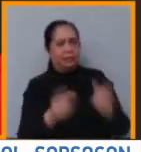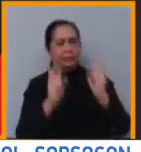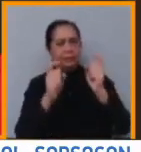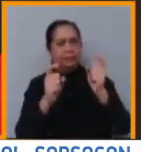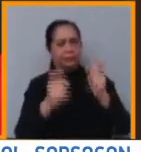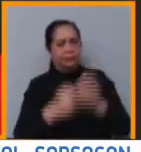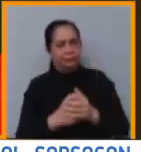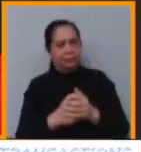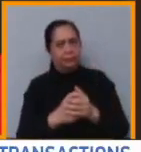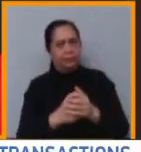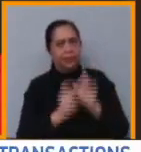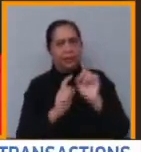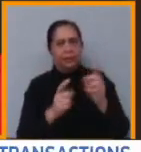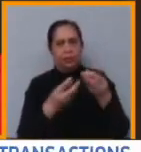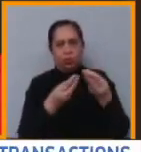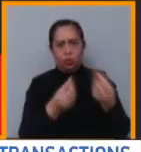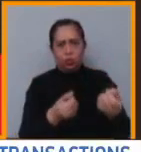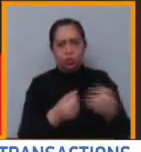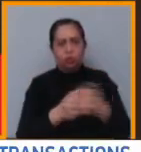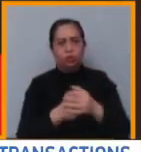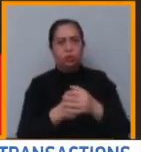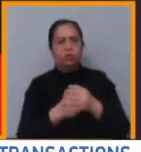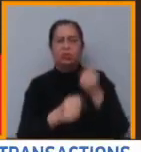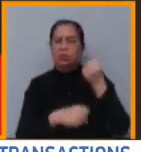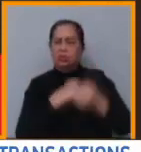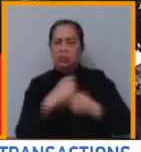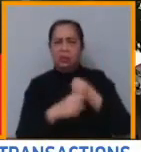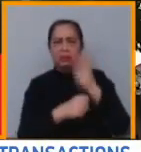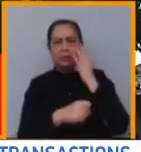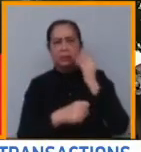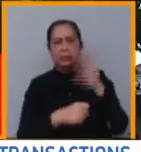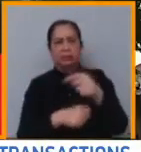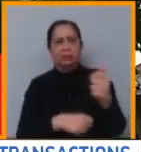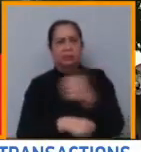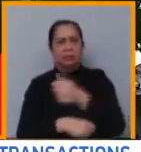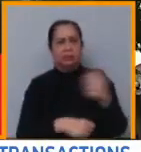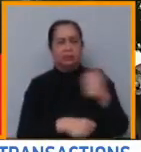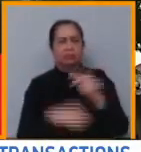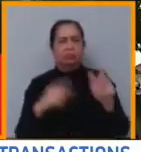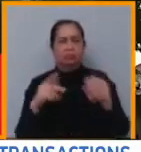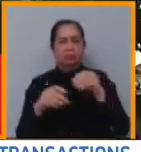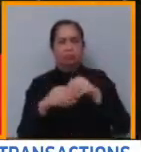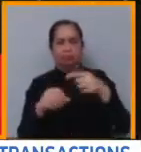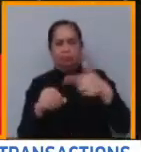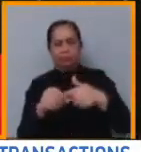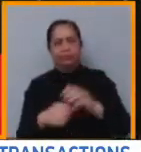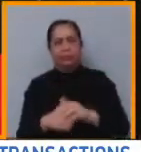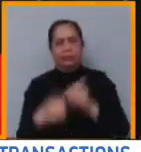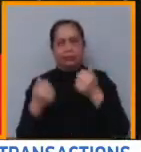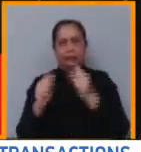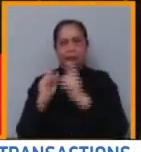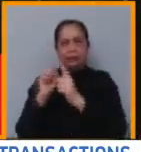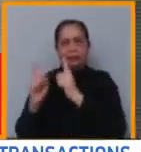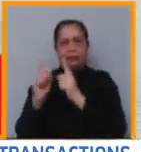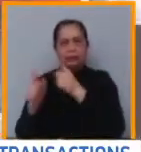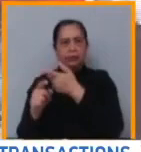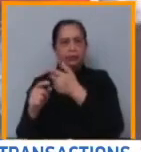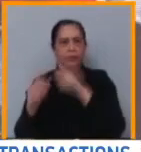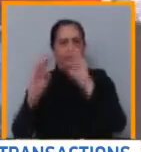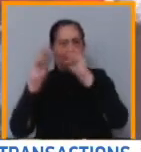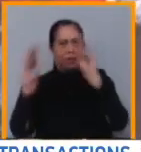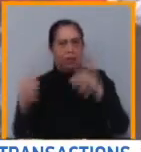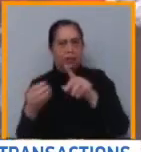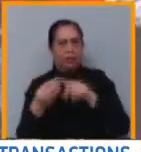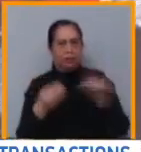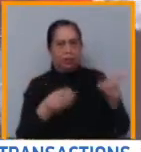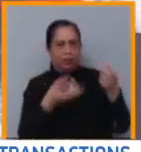kasagutan yung hirap na dinarama ng ating mga mamamayan. Sinisikap pa namin makuha ang panig ng palasyo kaugnay nito.